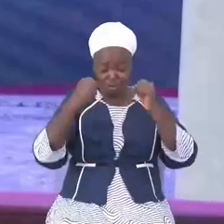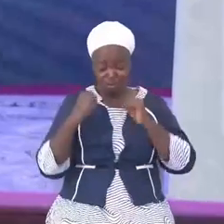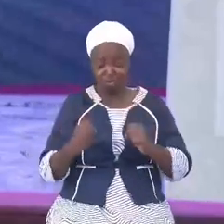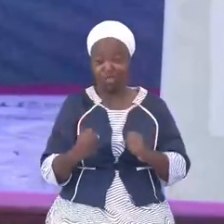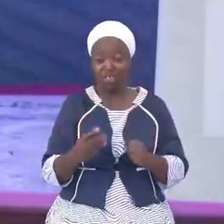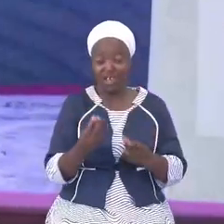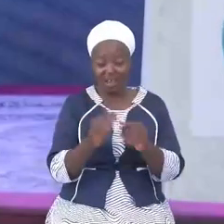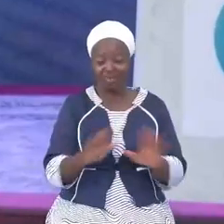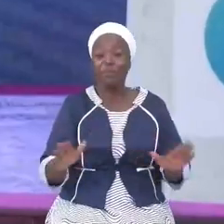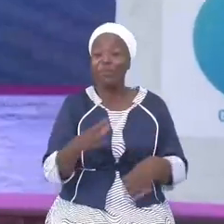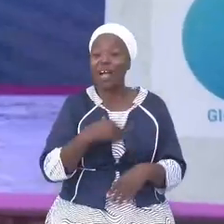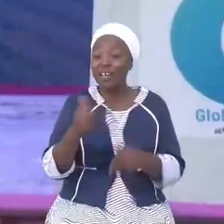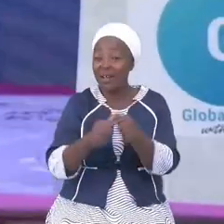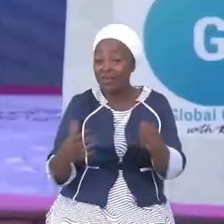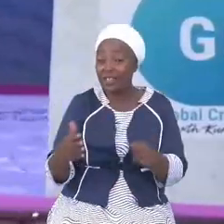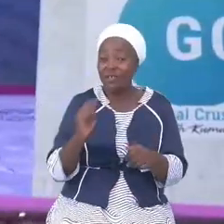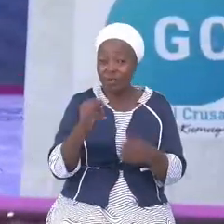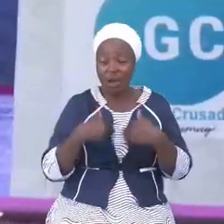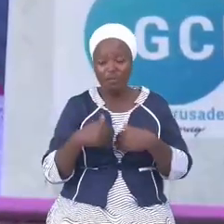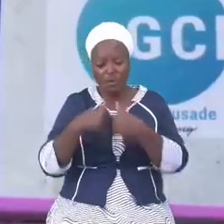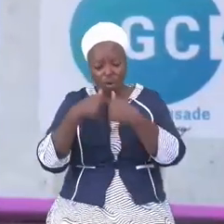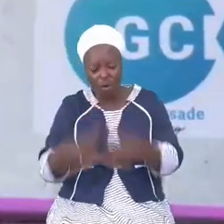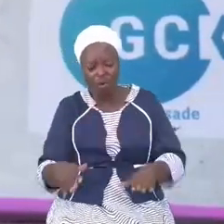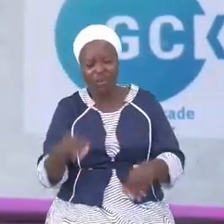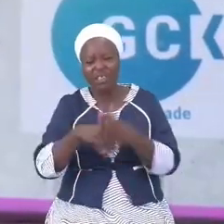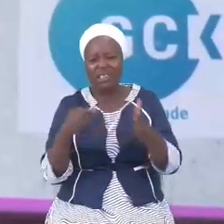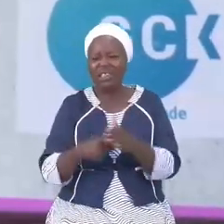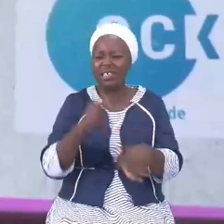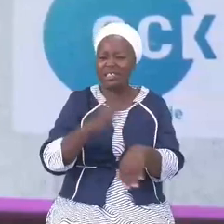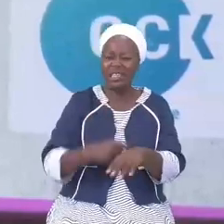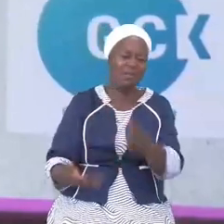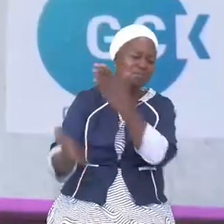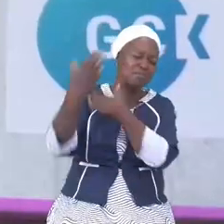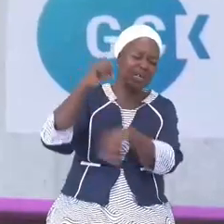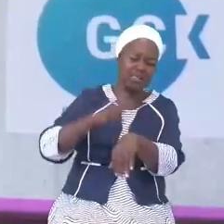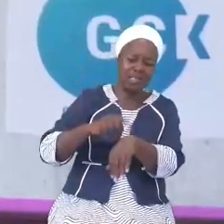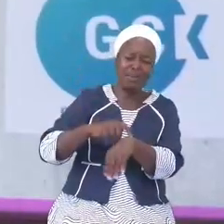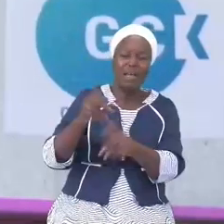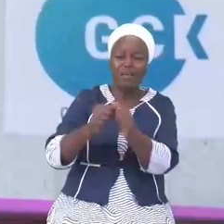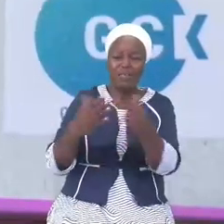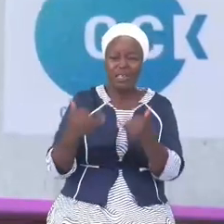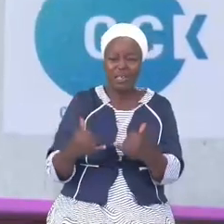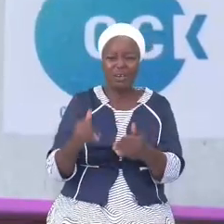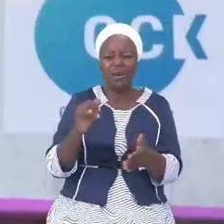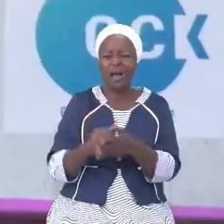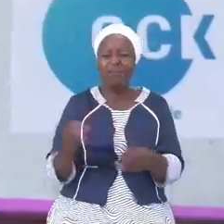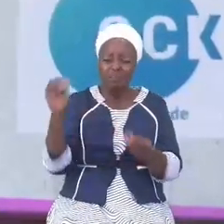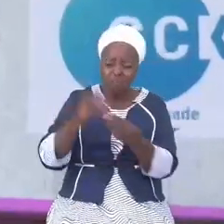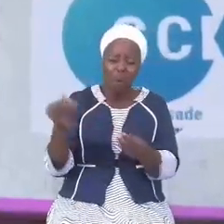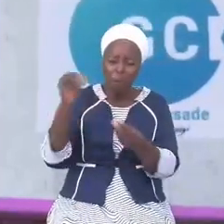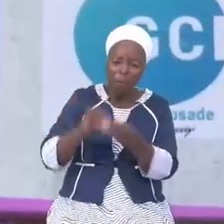tout ce que tu as perdu dans ces temps passés, tout et beaucoup plus, Dieu va